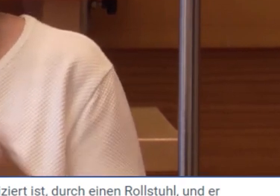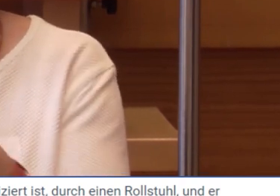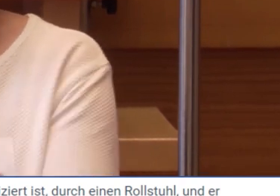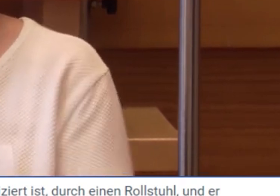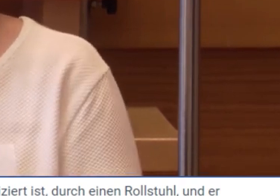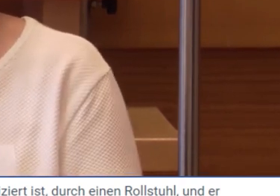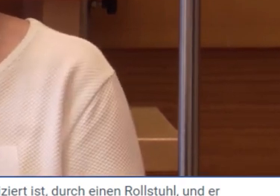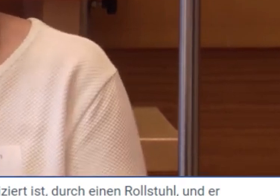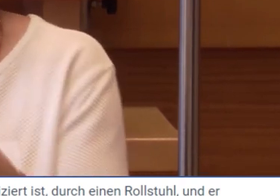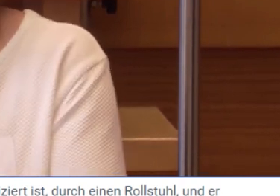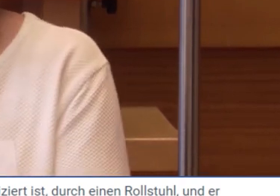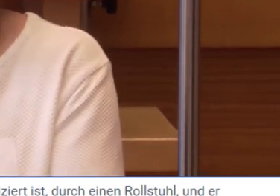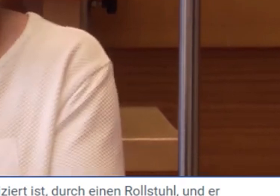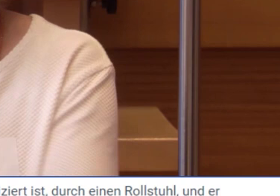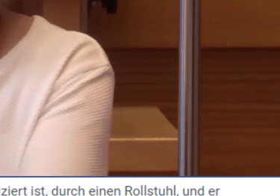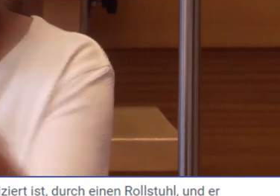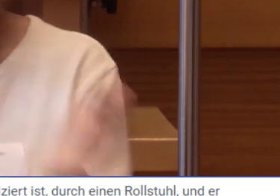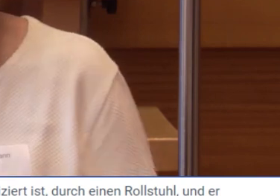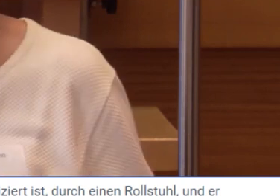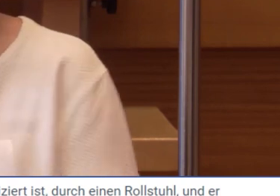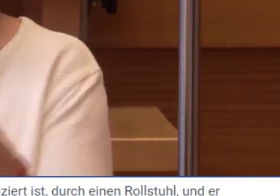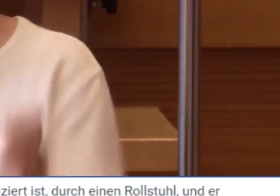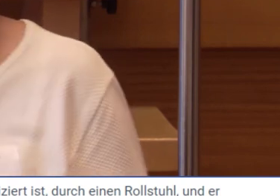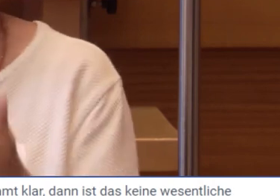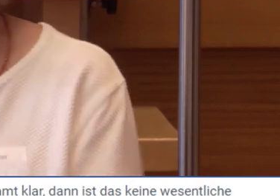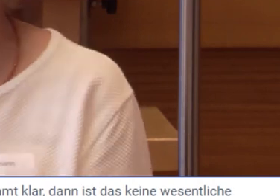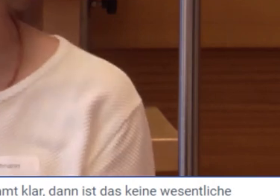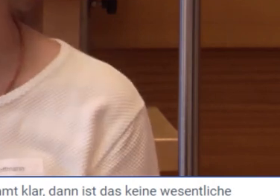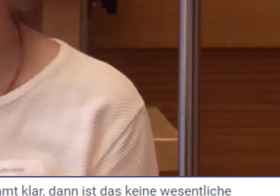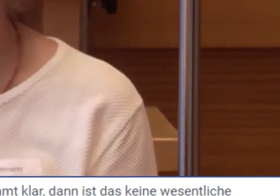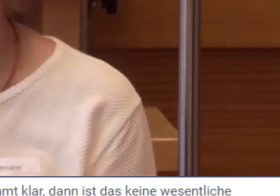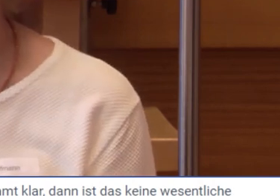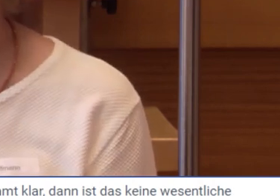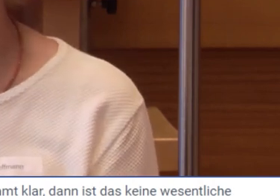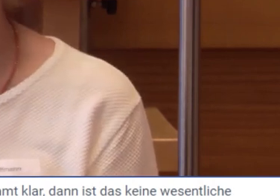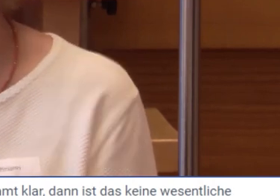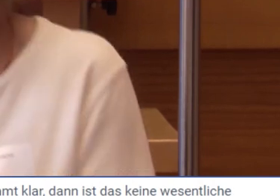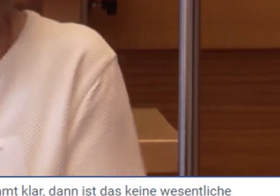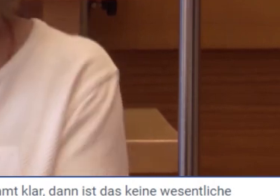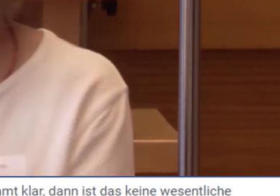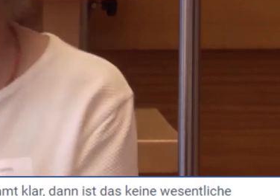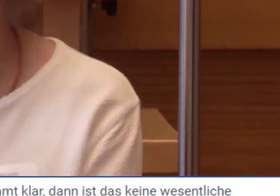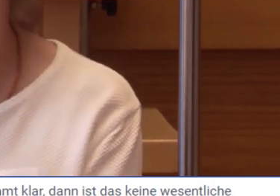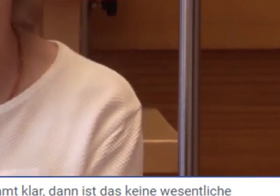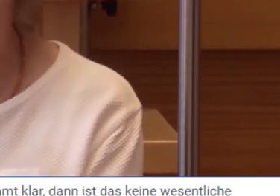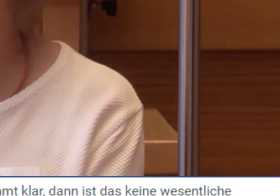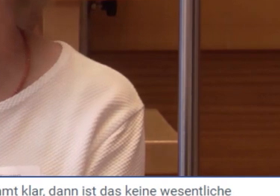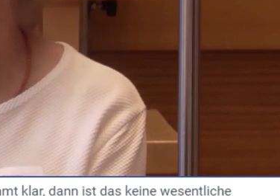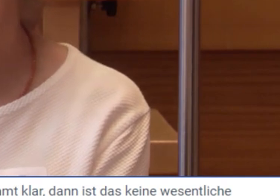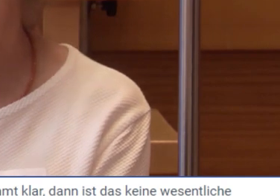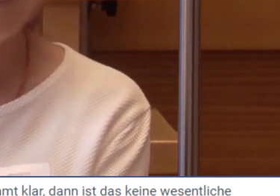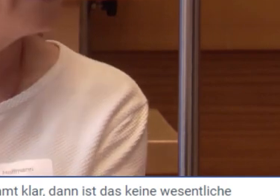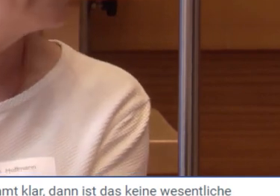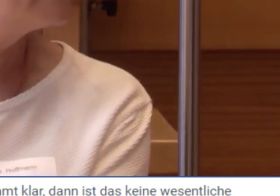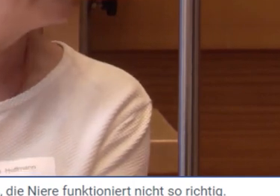so müssen Sie sich das vorstellen aber es gibt ich glaube ja danke bitte wenn Herr Mann und